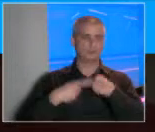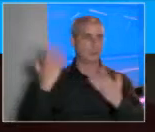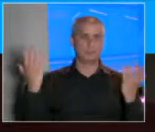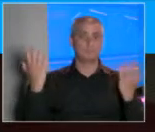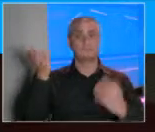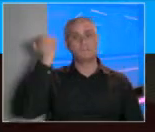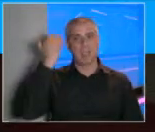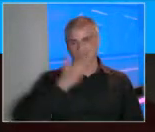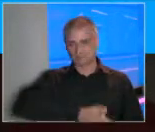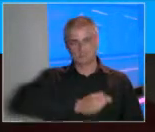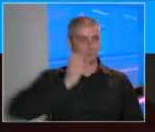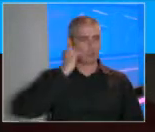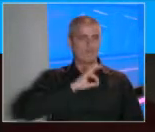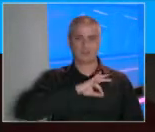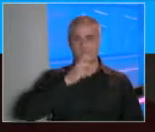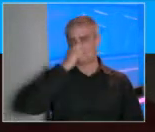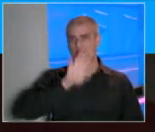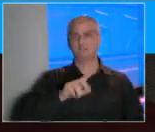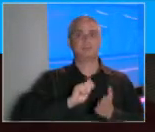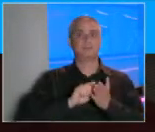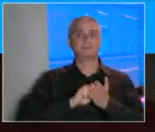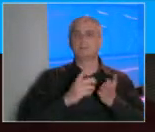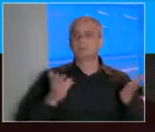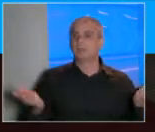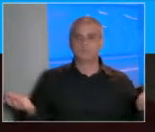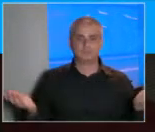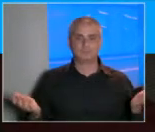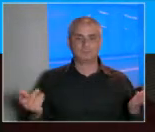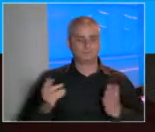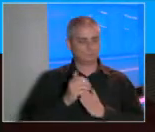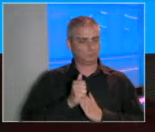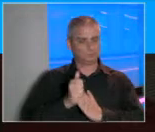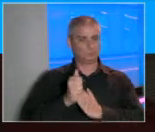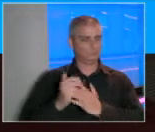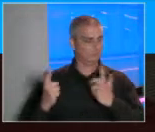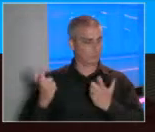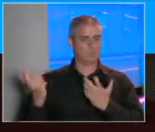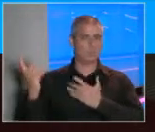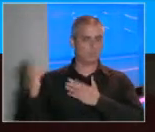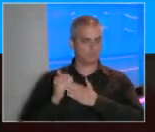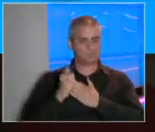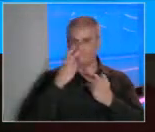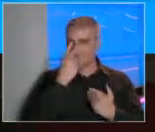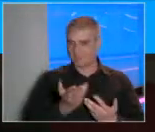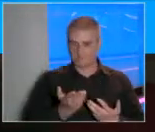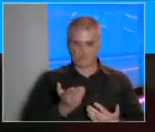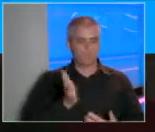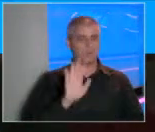לפחות מאז שאביגדור ליברמן עזב את המשרד. מוביל אירוע, מוביל את הביקור,